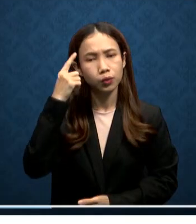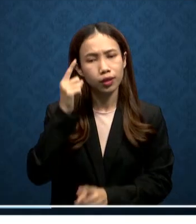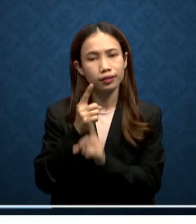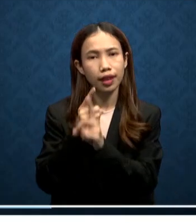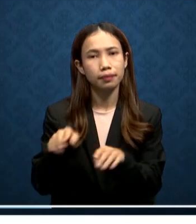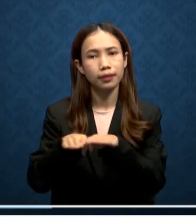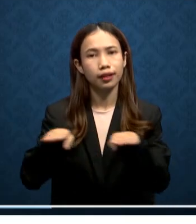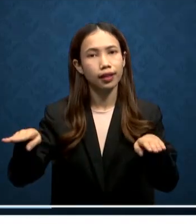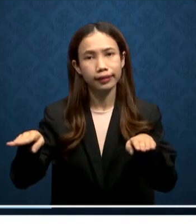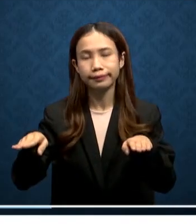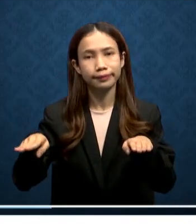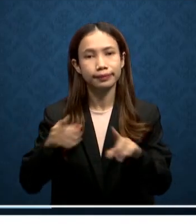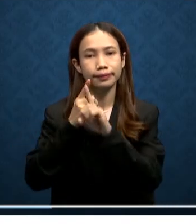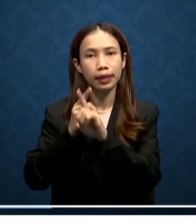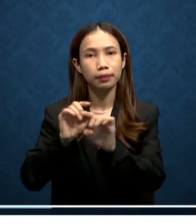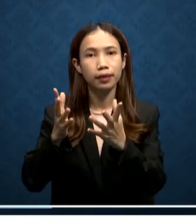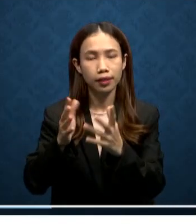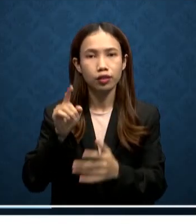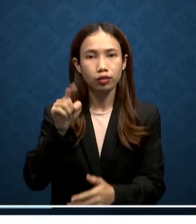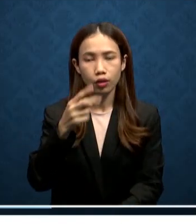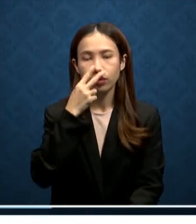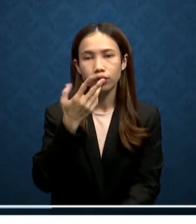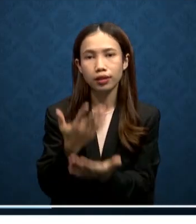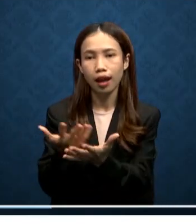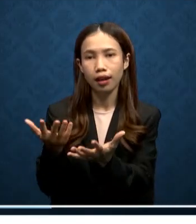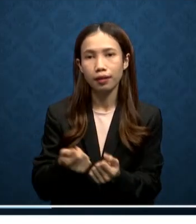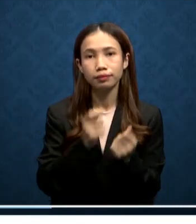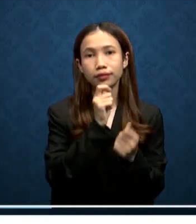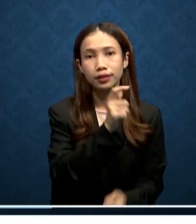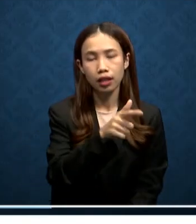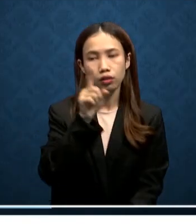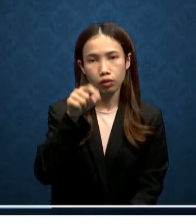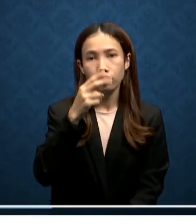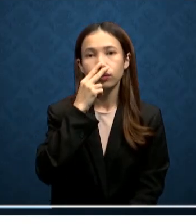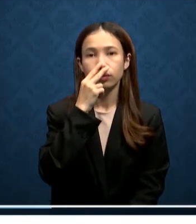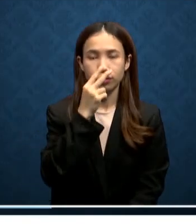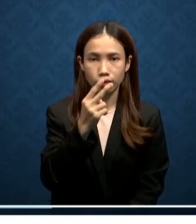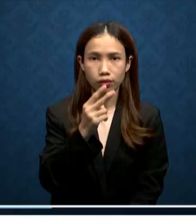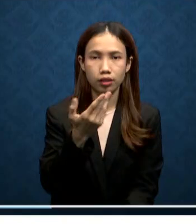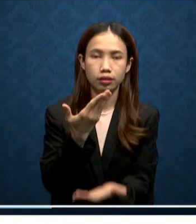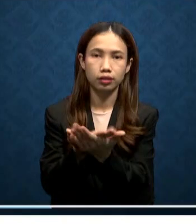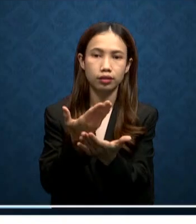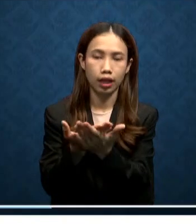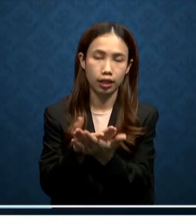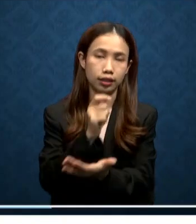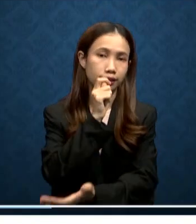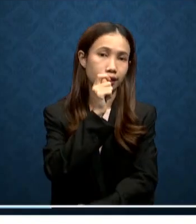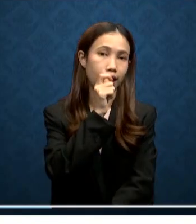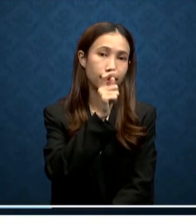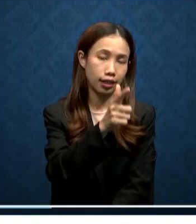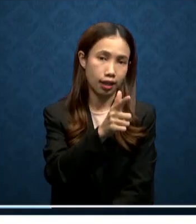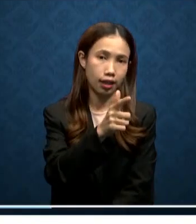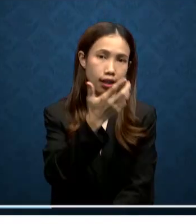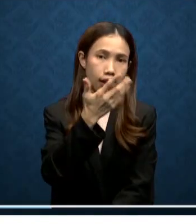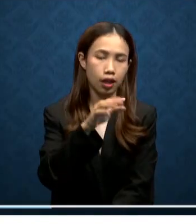เกณฑ์มาตรฐานของการตั้งรายรับรายจ่ายนะท่านควรจะเอ่อตั้งรายจ่ายซึ่งไม่ควร